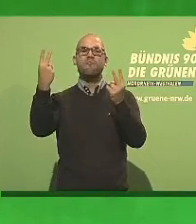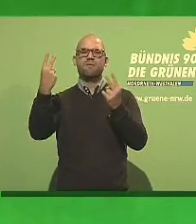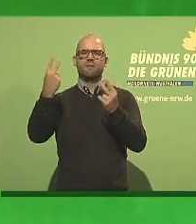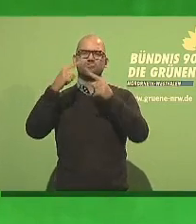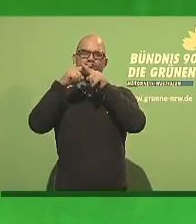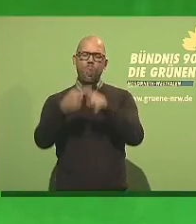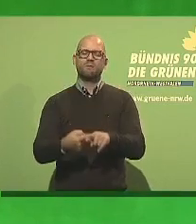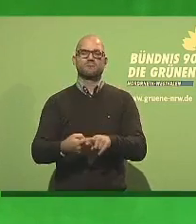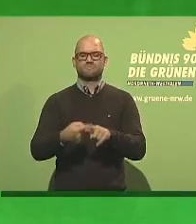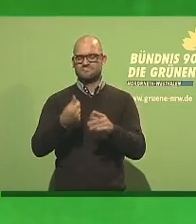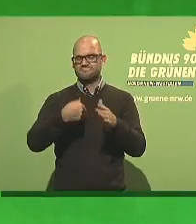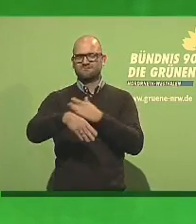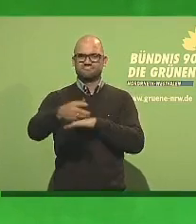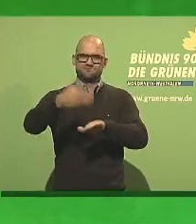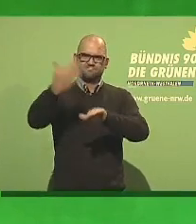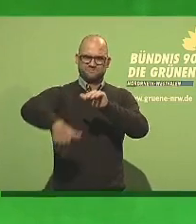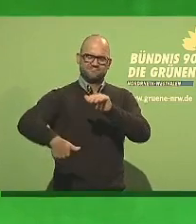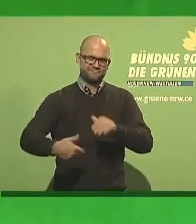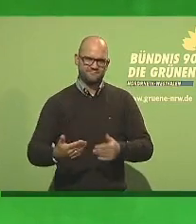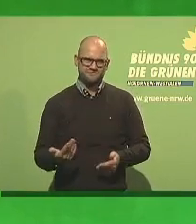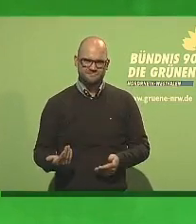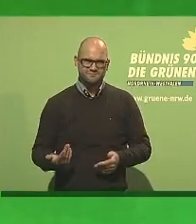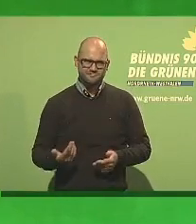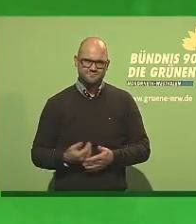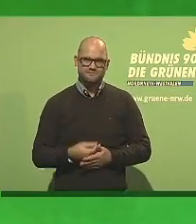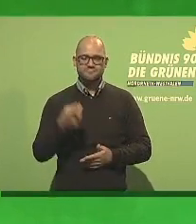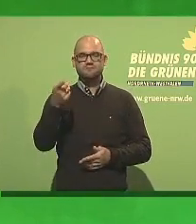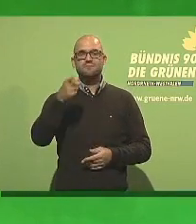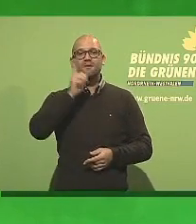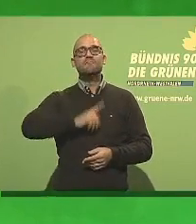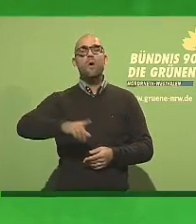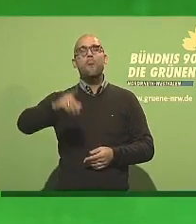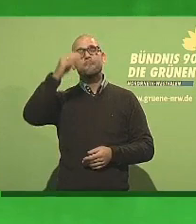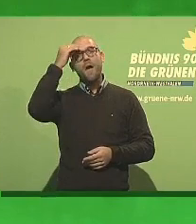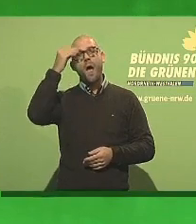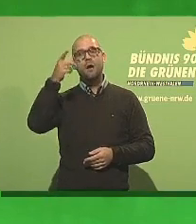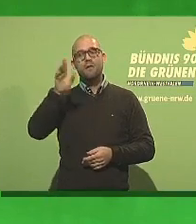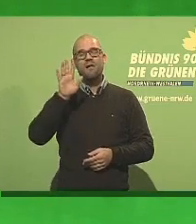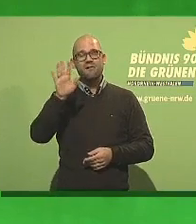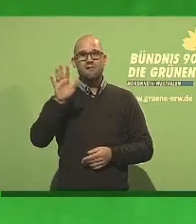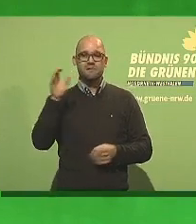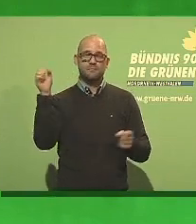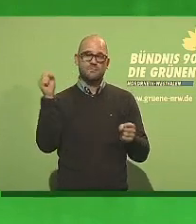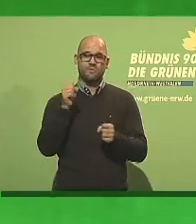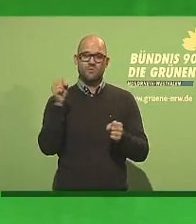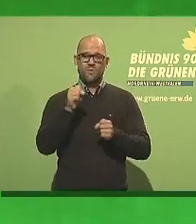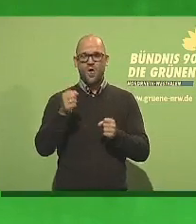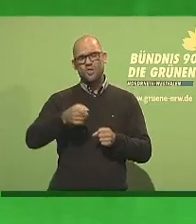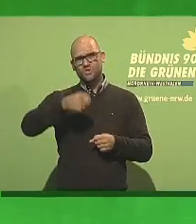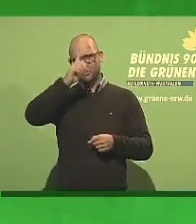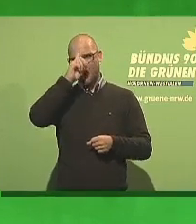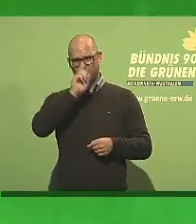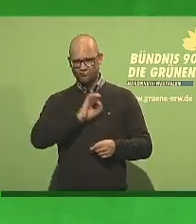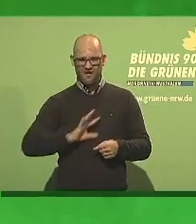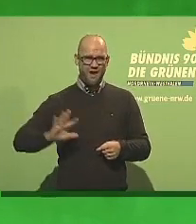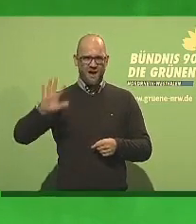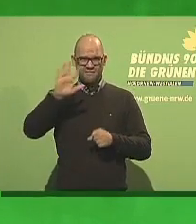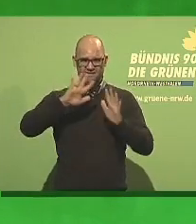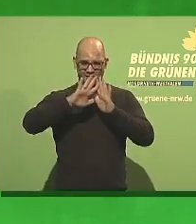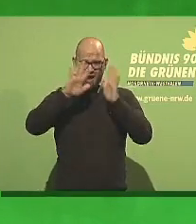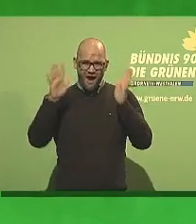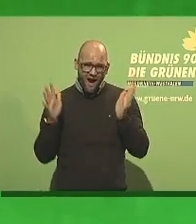nötig sein. Und es ist falsch, dass Frau Merkel hier ihr ganzes Gewicht, das Gewicht Deutschlands, einbringt, um